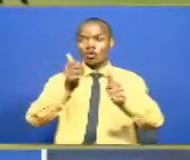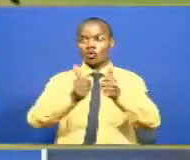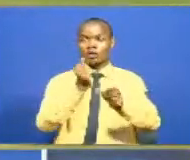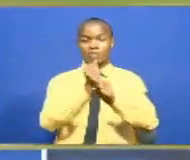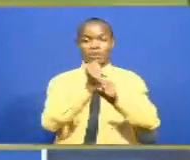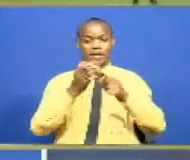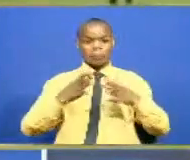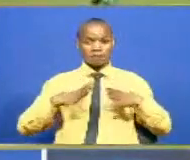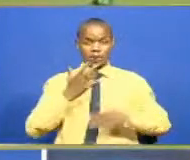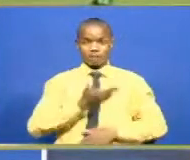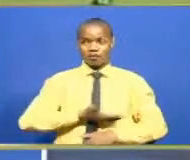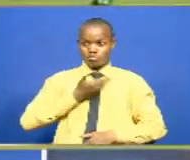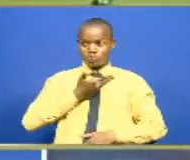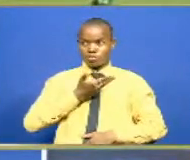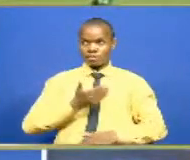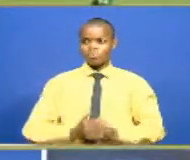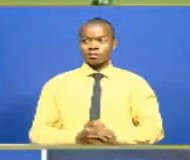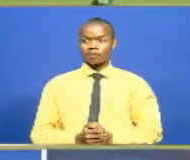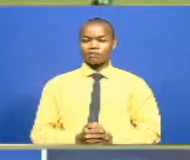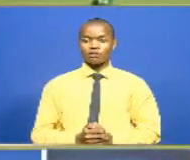uliwakasirisha wachezaji wake.